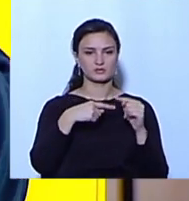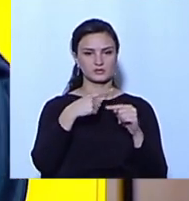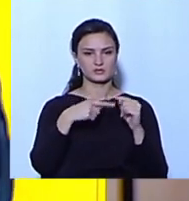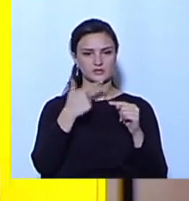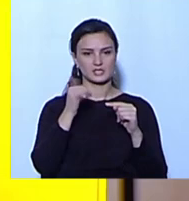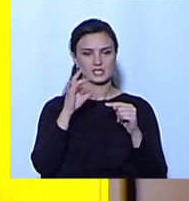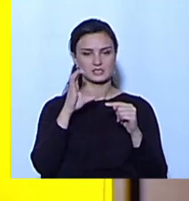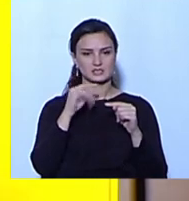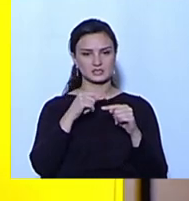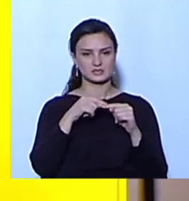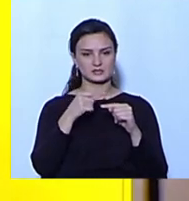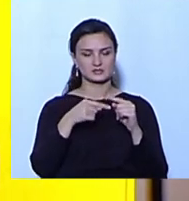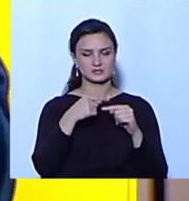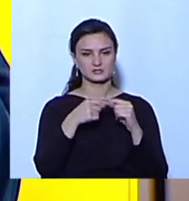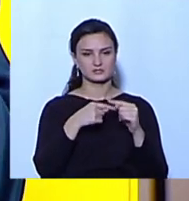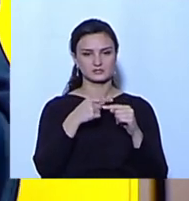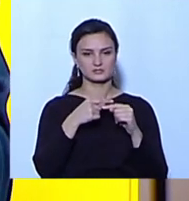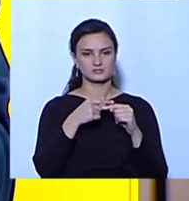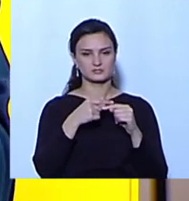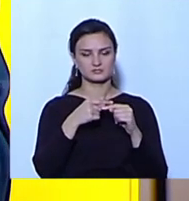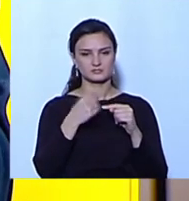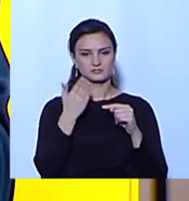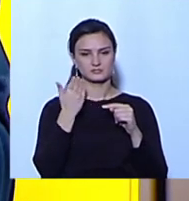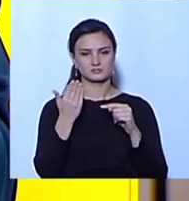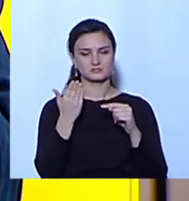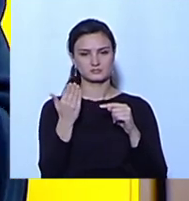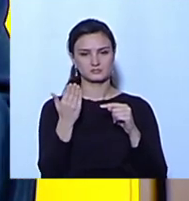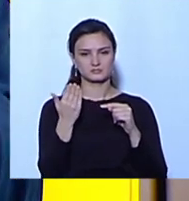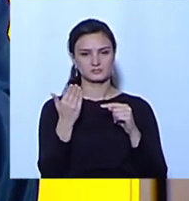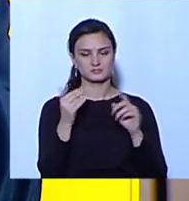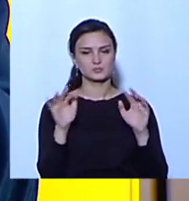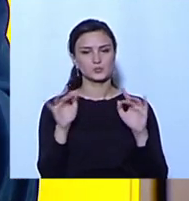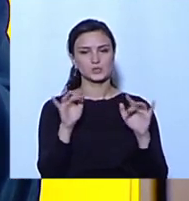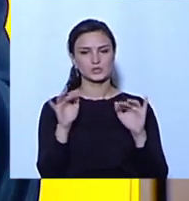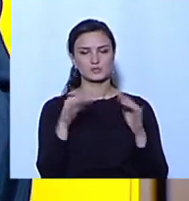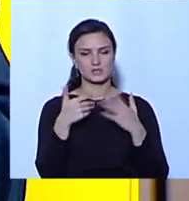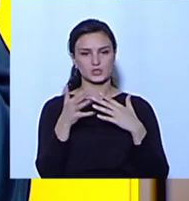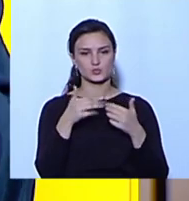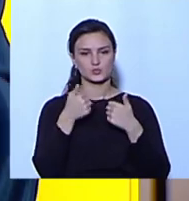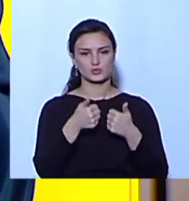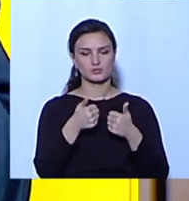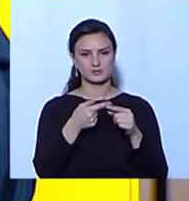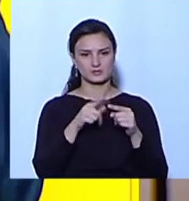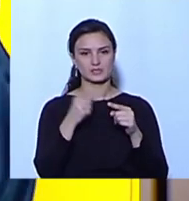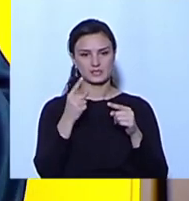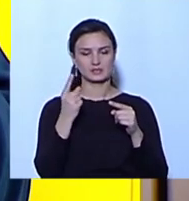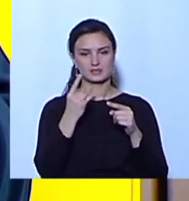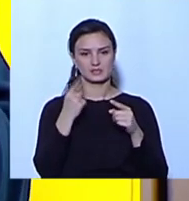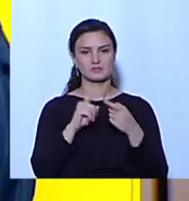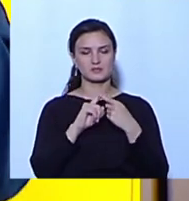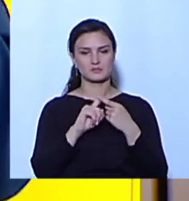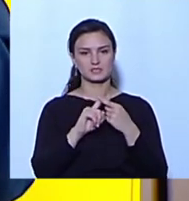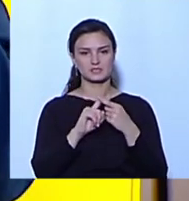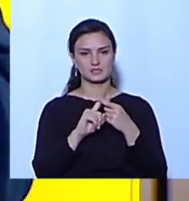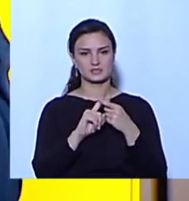ანუ საიზოლაციო ლენტი ასე ვთქვათ, რომელიც მის ასე ვთქვათ ფუნქციონირებას ხელს უწყობს. აი ერთხელაც აი ამ ინფექციის ფონზე,